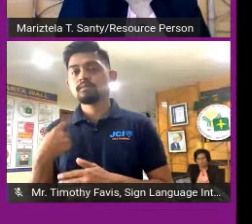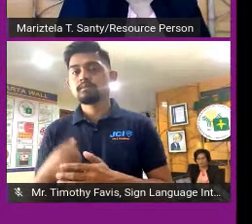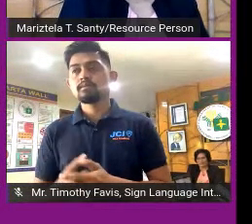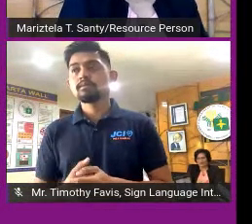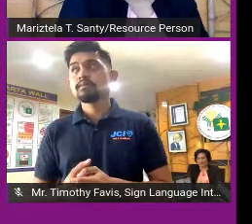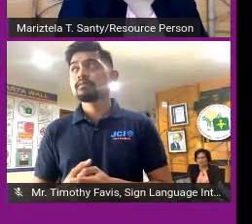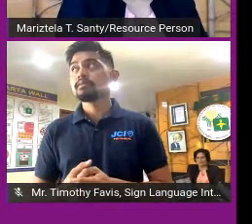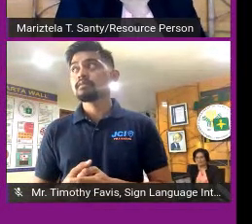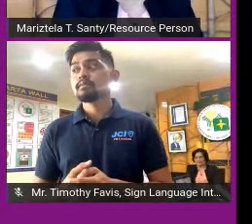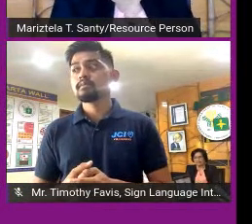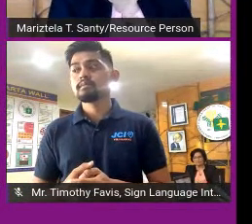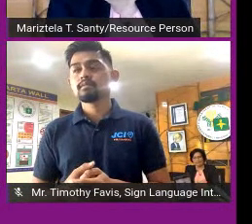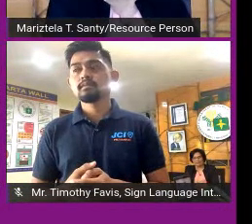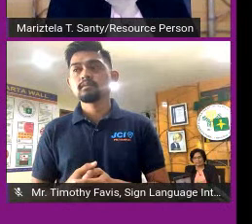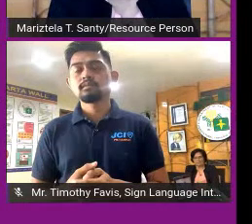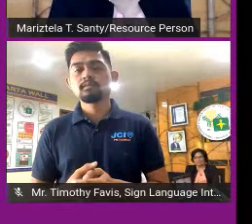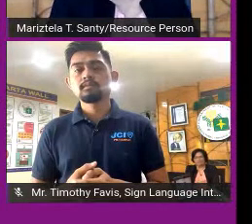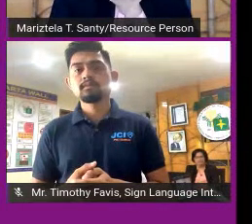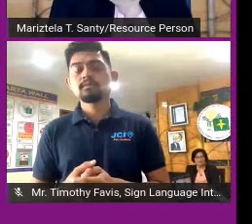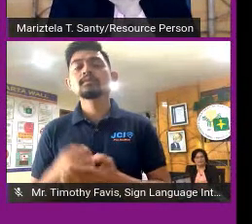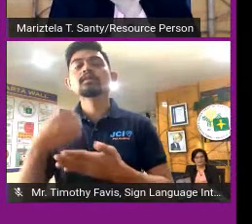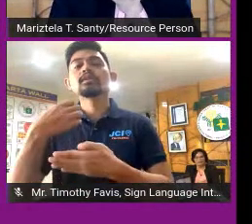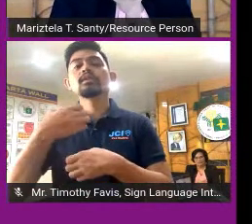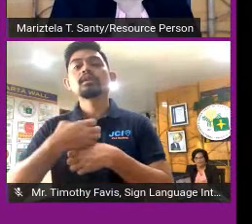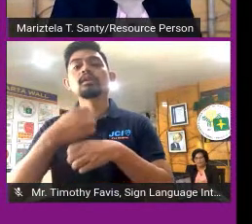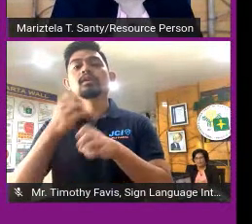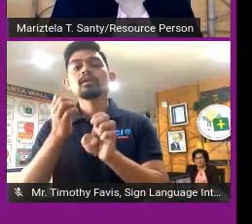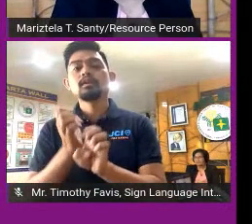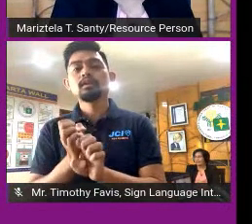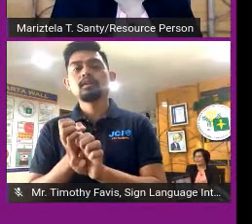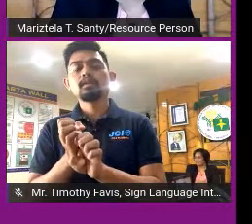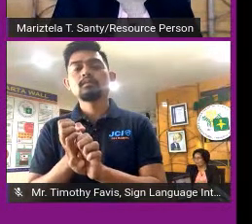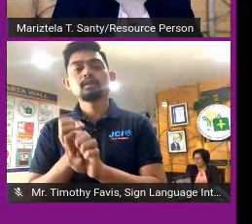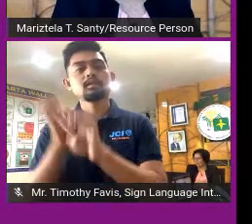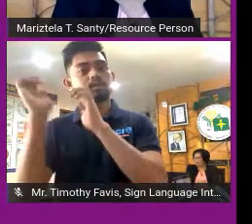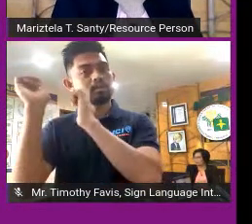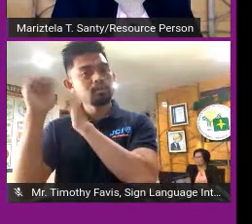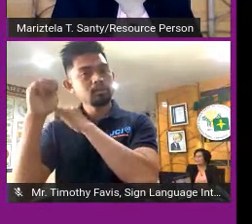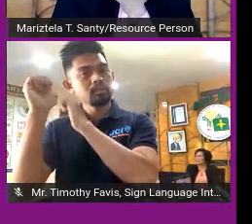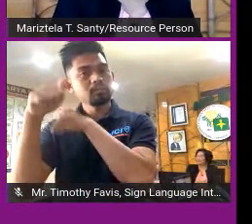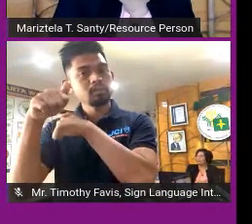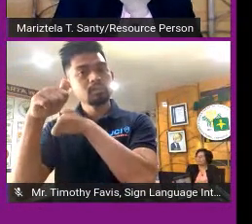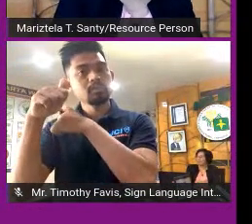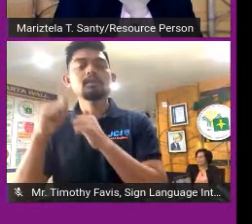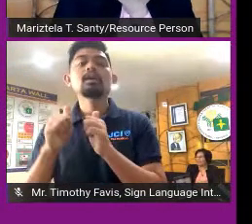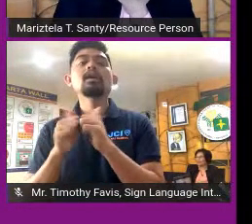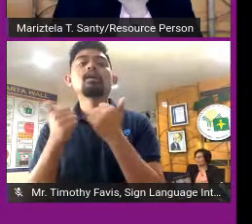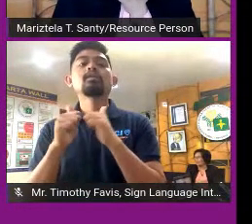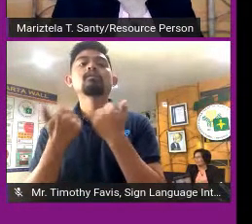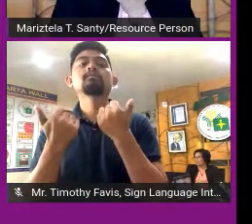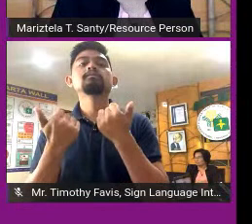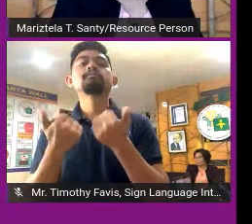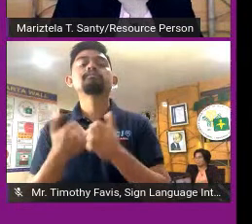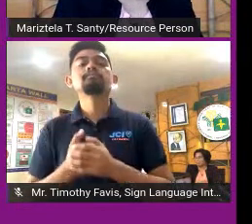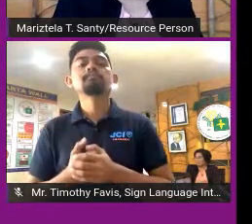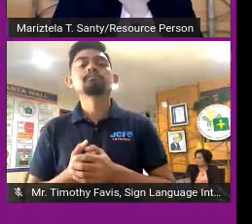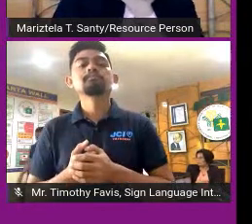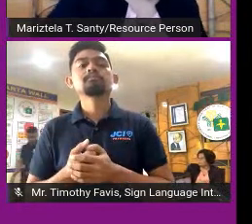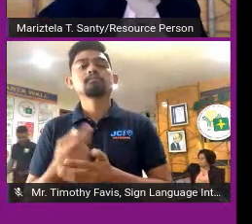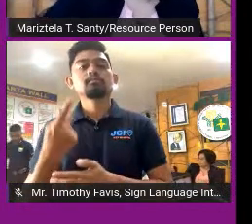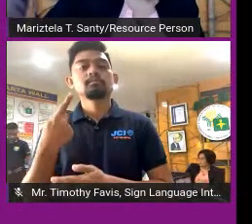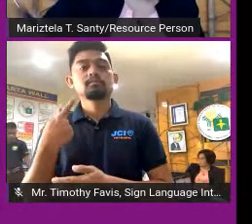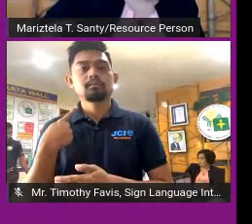or usually ang ano natin ay economic. Economic aspect, kung paano tayo magka roon